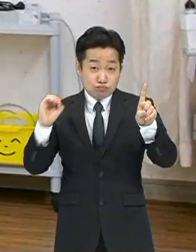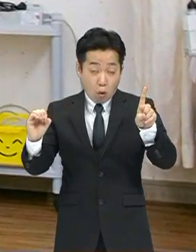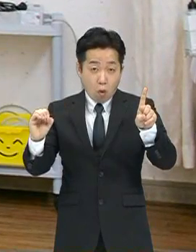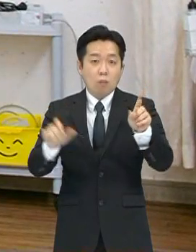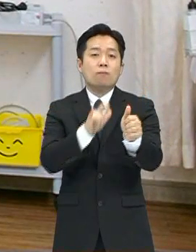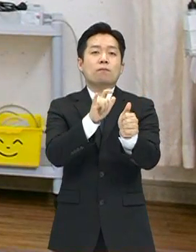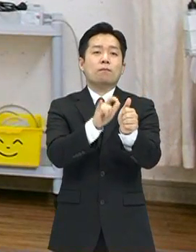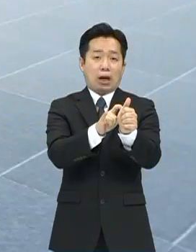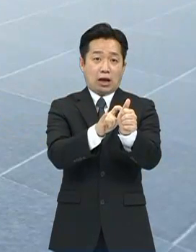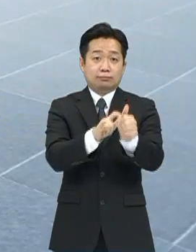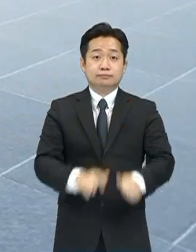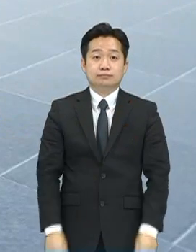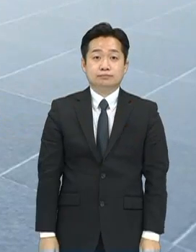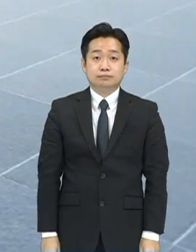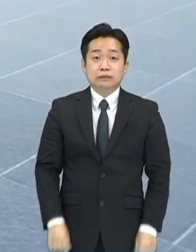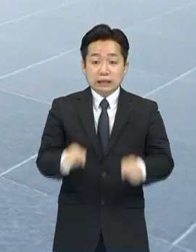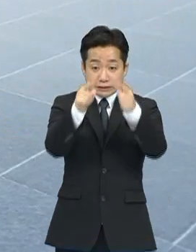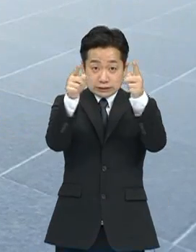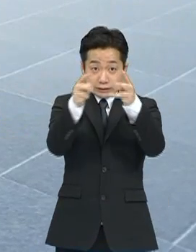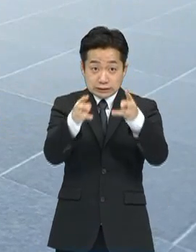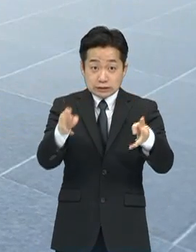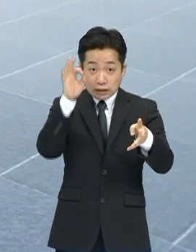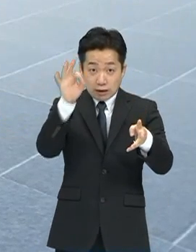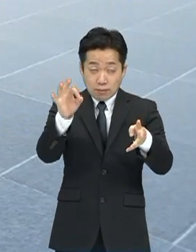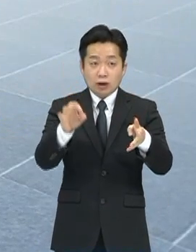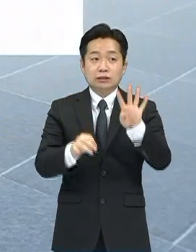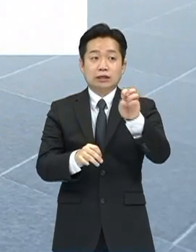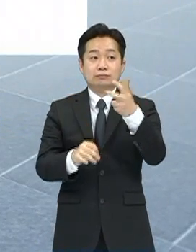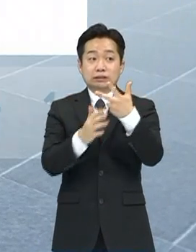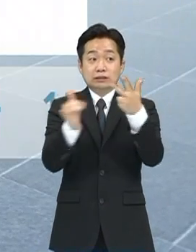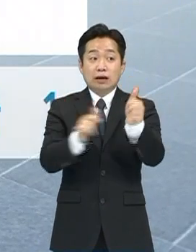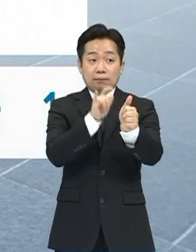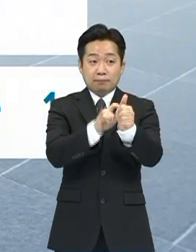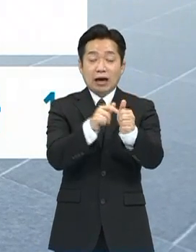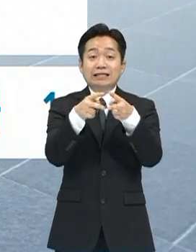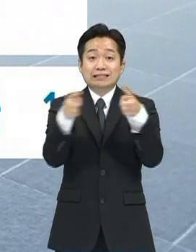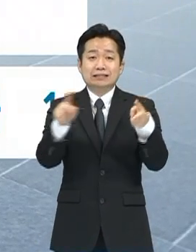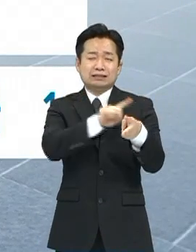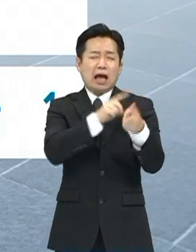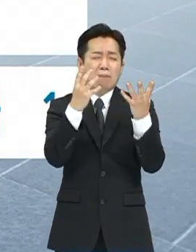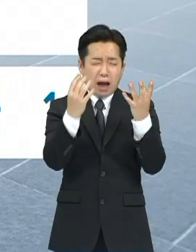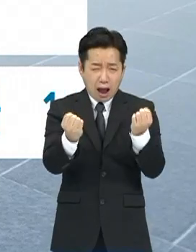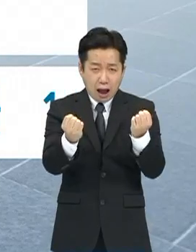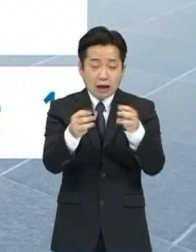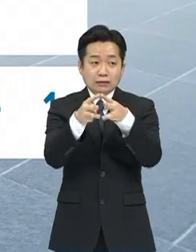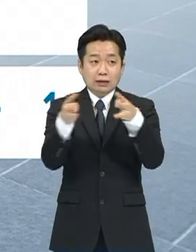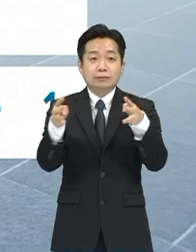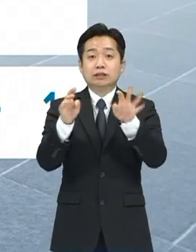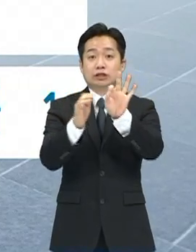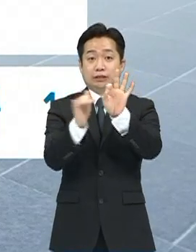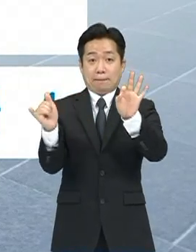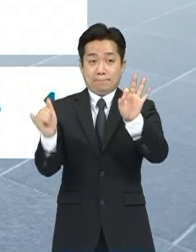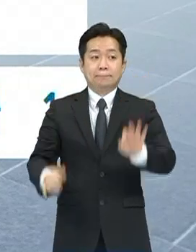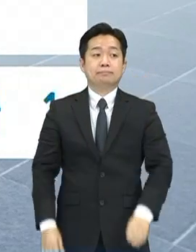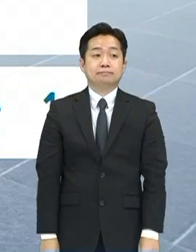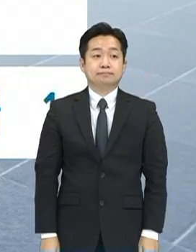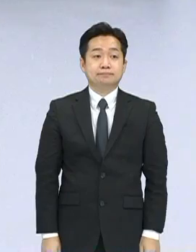받았습니다. 층별로 보면 확진자는 47명이 발생한 2층에 가장 많고 3층은